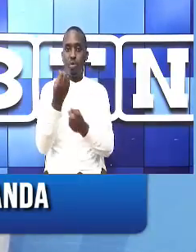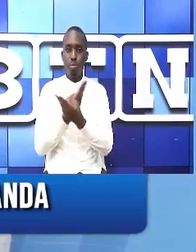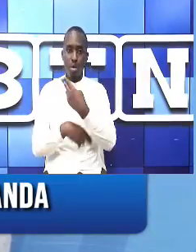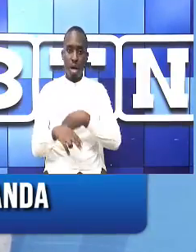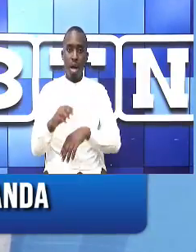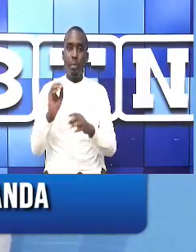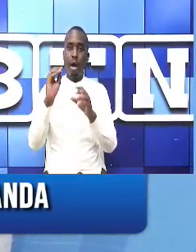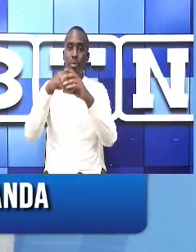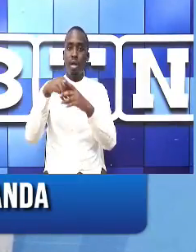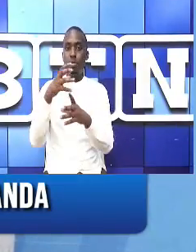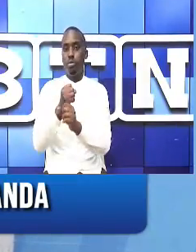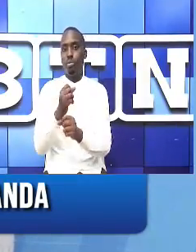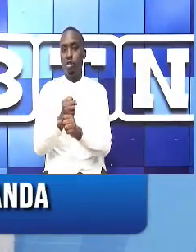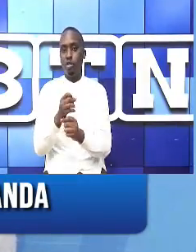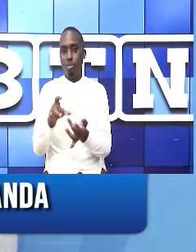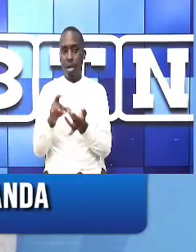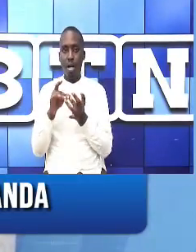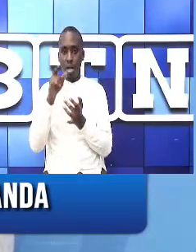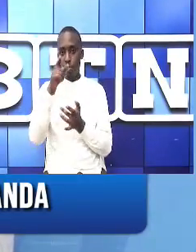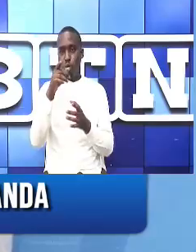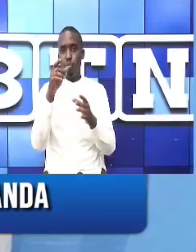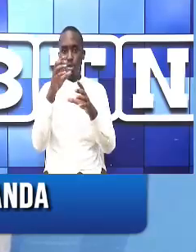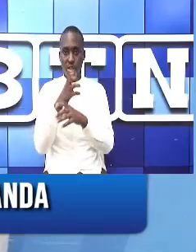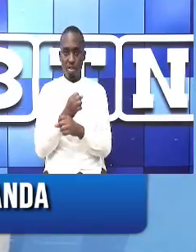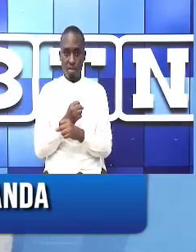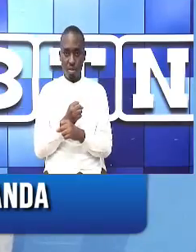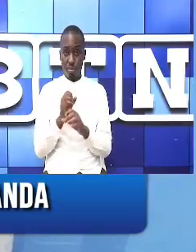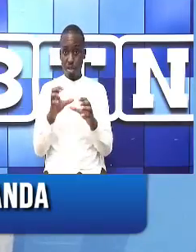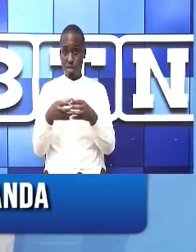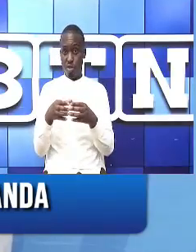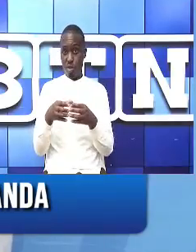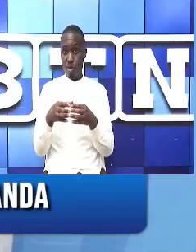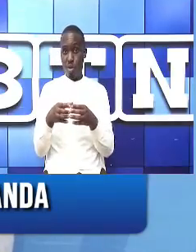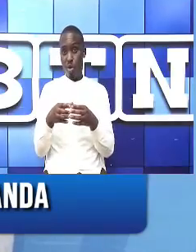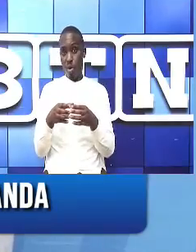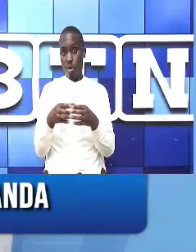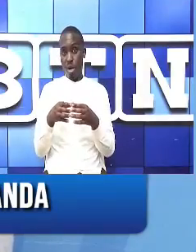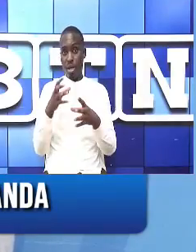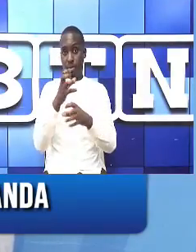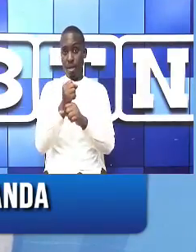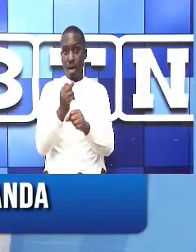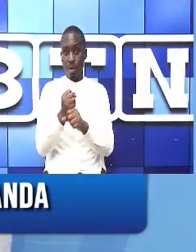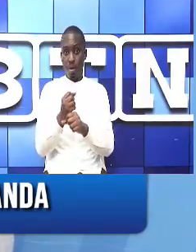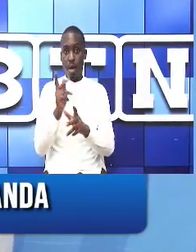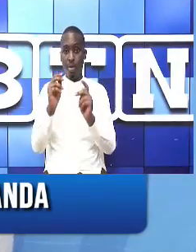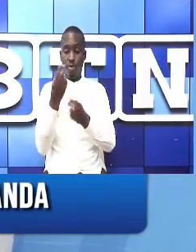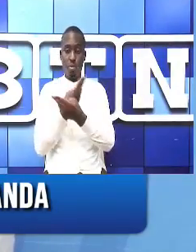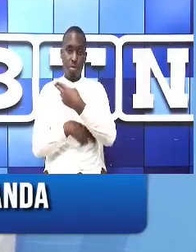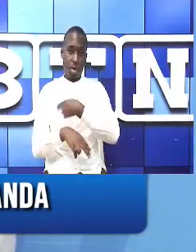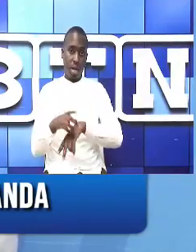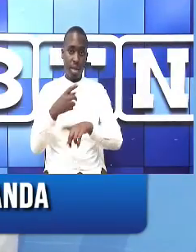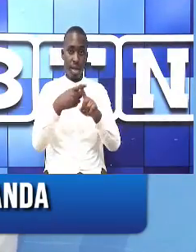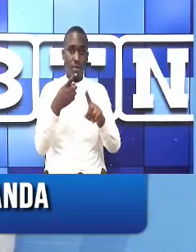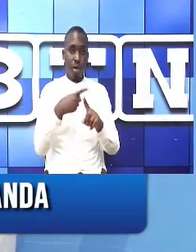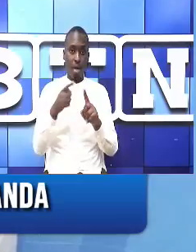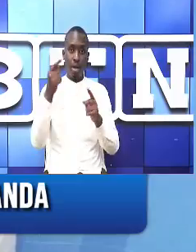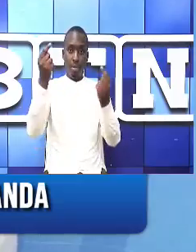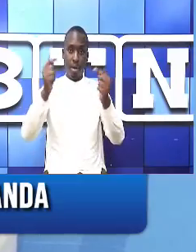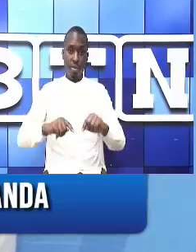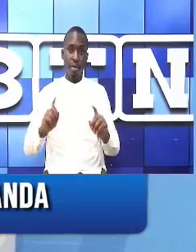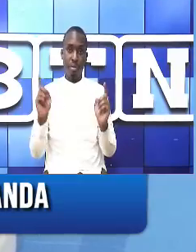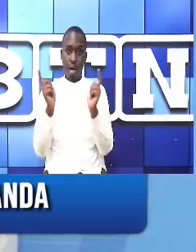bakazamugeza muri ibyo byiciro byihariye hanyuma ibyo byiciro by'amashyirahamwe cyangwa by'imiryango bafite ubumuga itandukanye ibyo biza nabyo